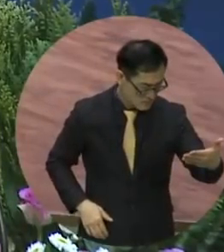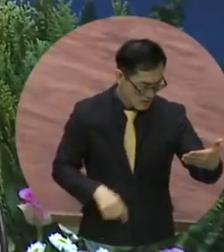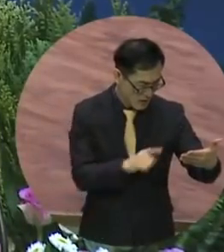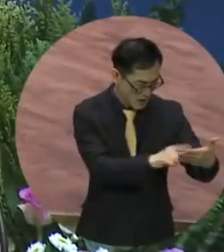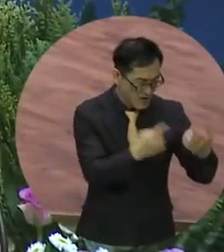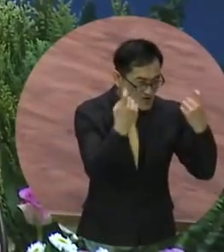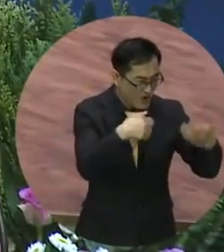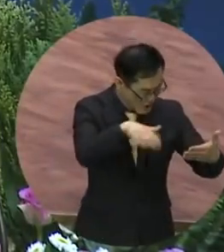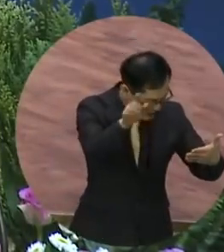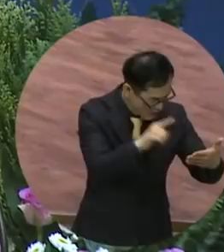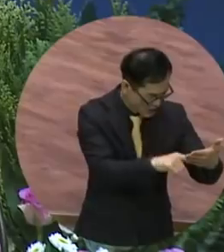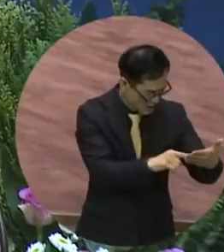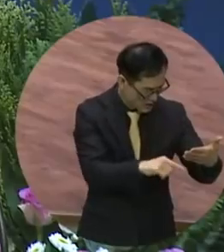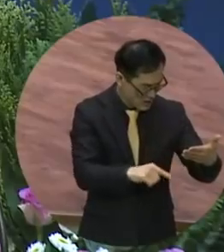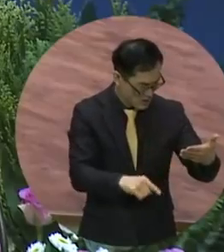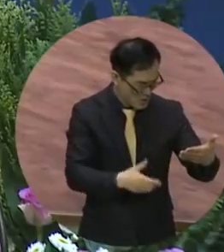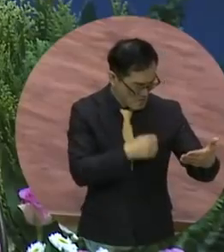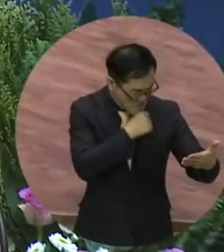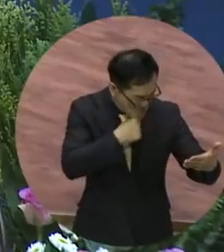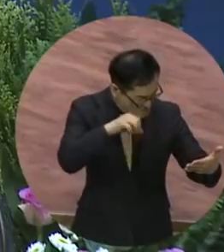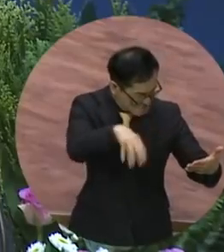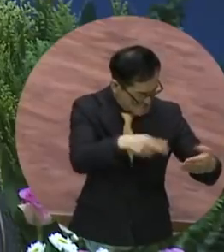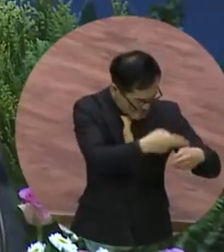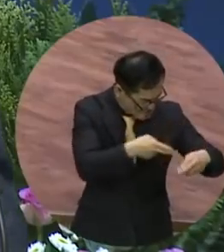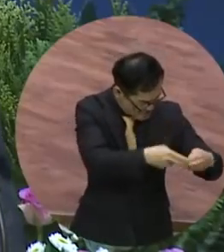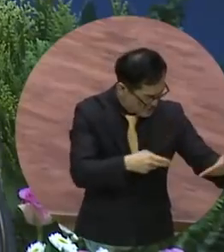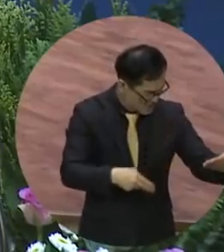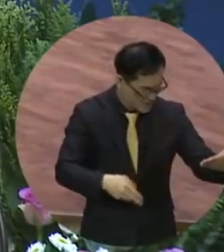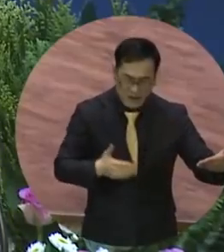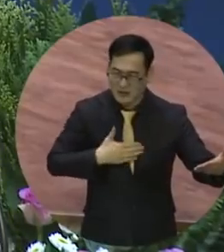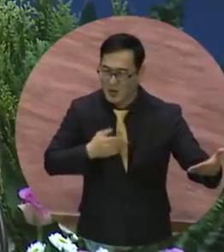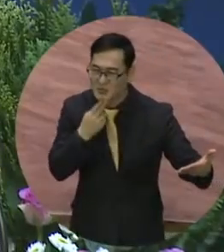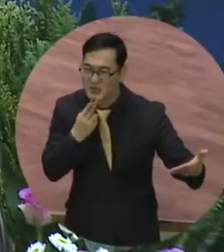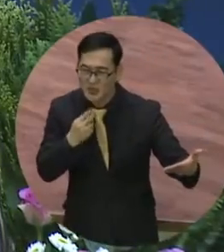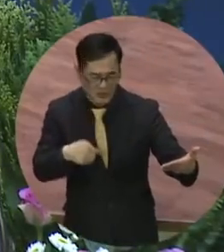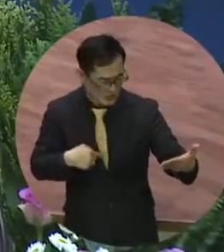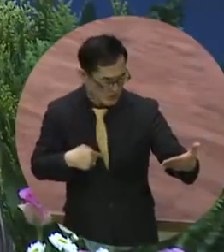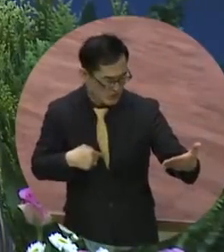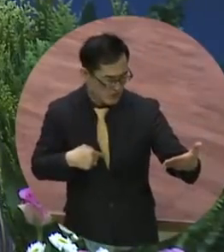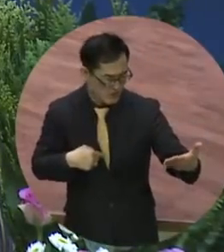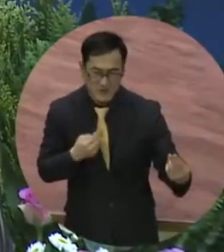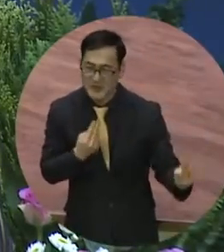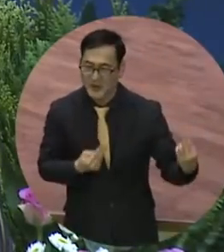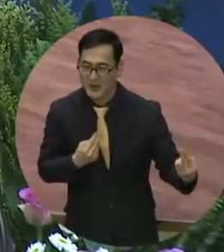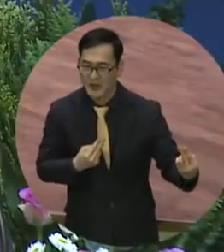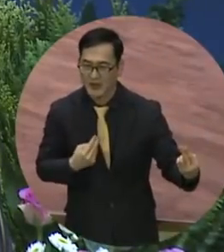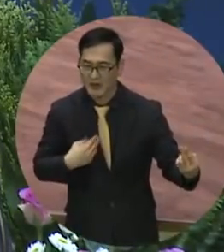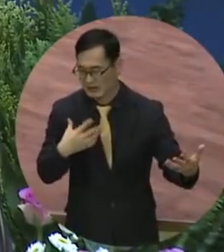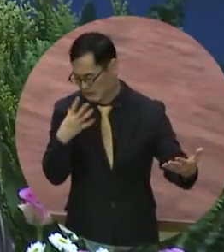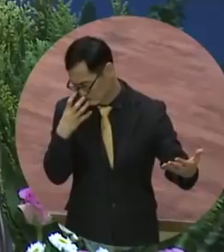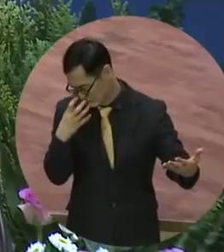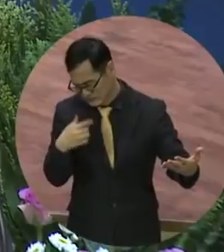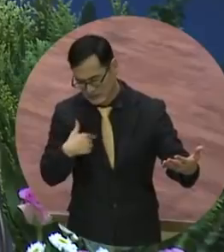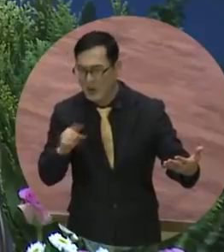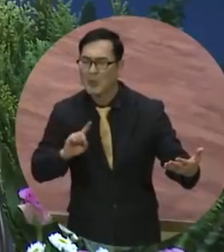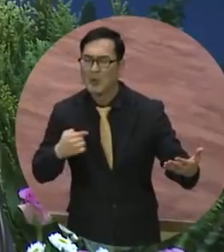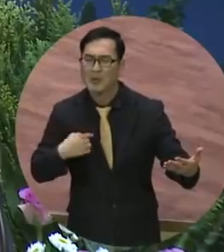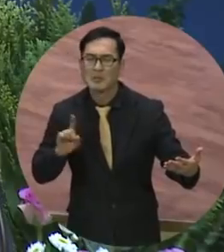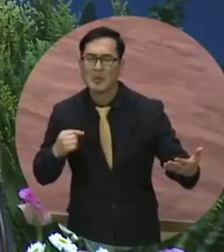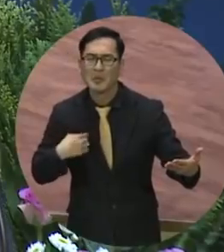네, 나는 불행하고 불행하고 거기서 어느 게 우울함을 느껴. 우울증이 와요.